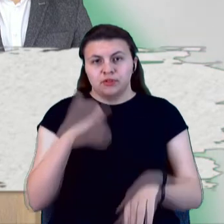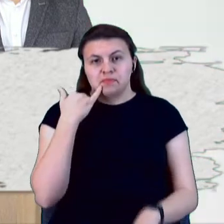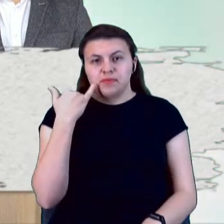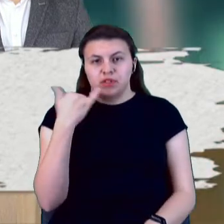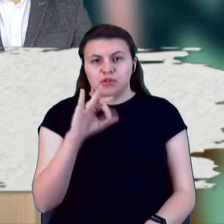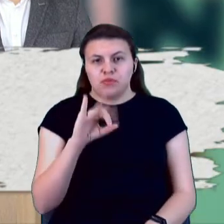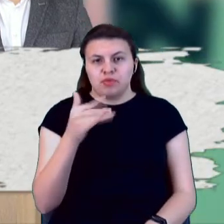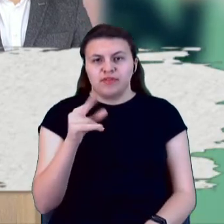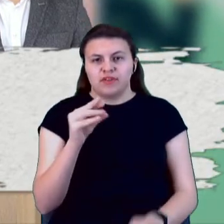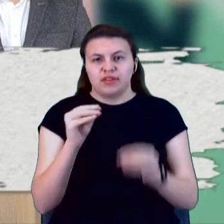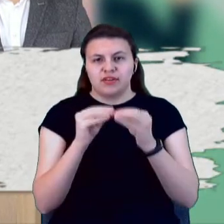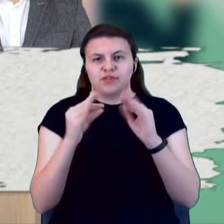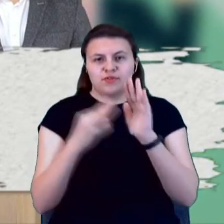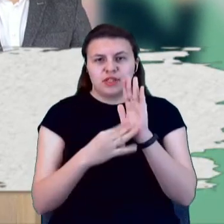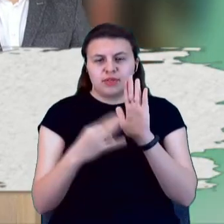050-210-08-98 – номер нашої студії,